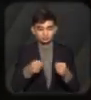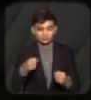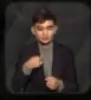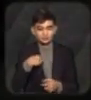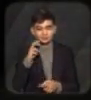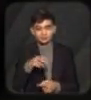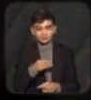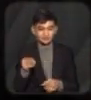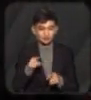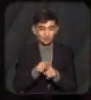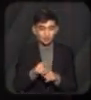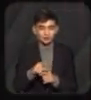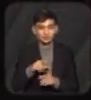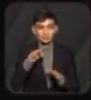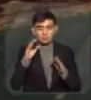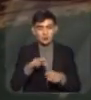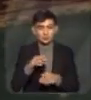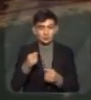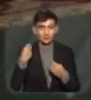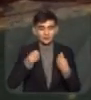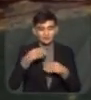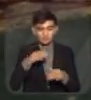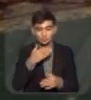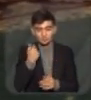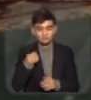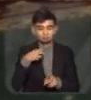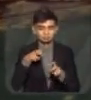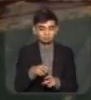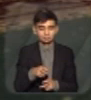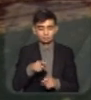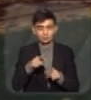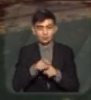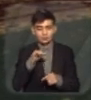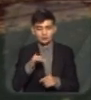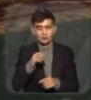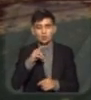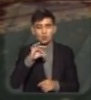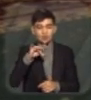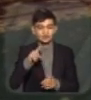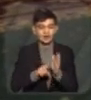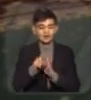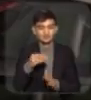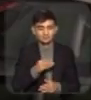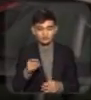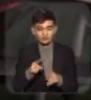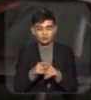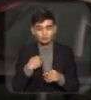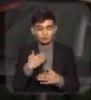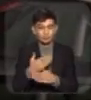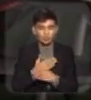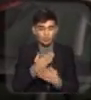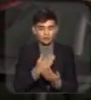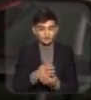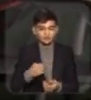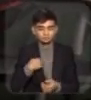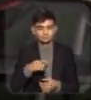корт. Не в раздевалке, не где-либо еще, а именно здесь, на скамейке, перед кортом. Это мне помогает